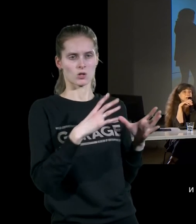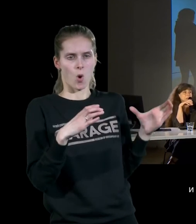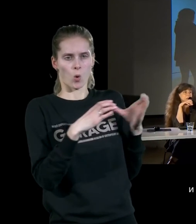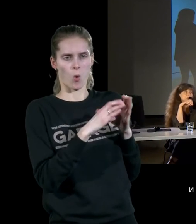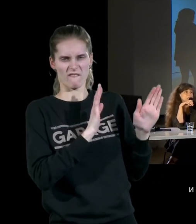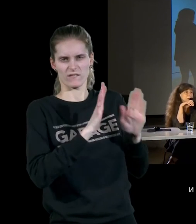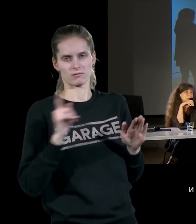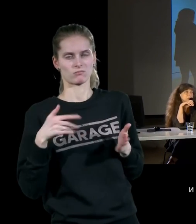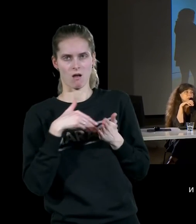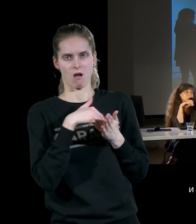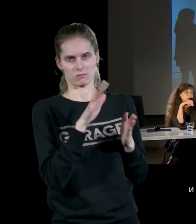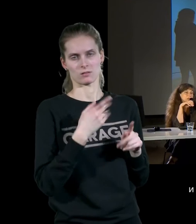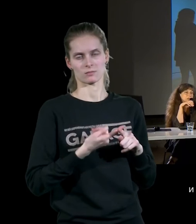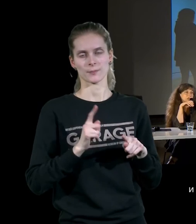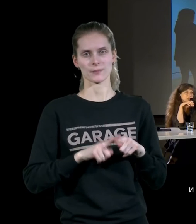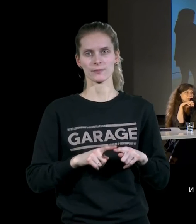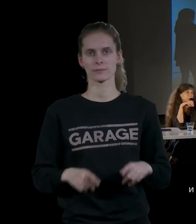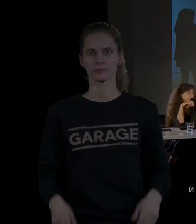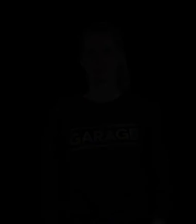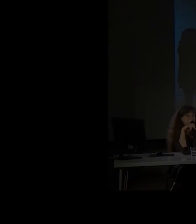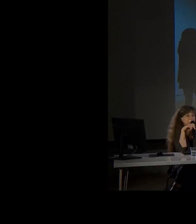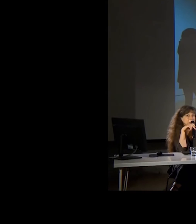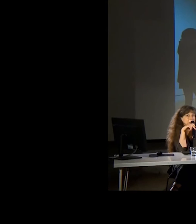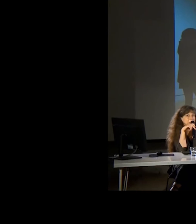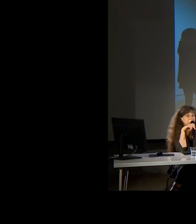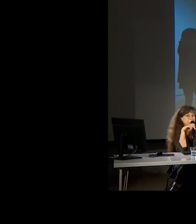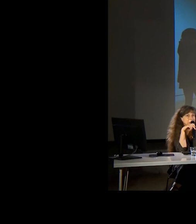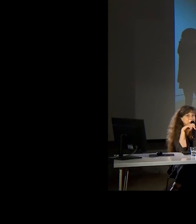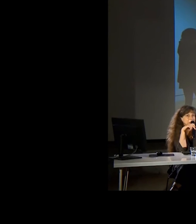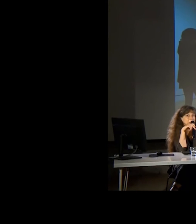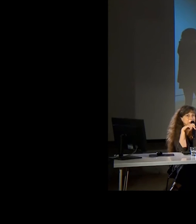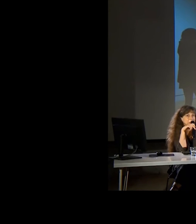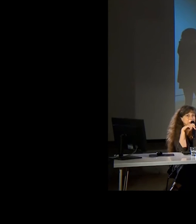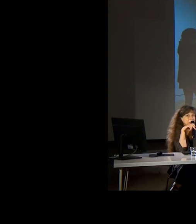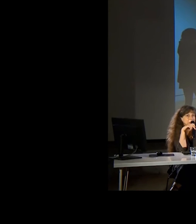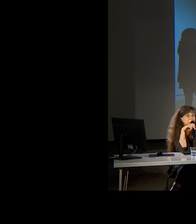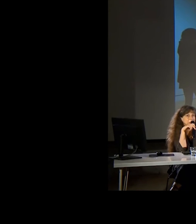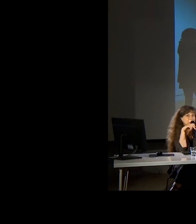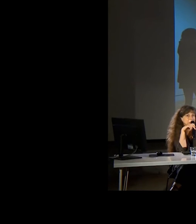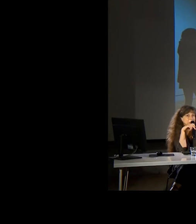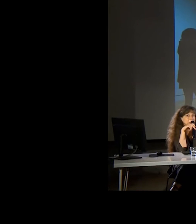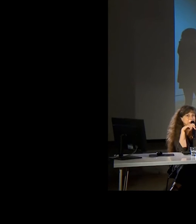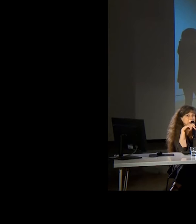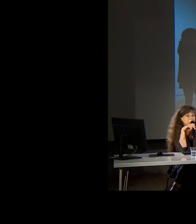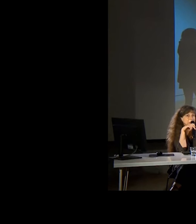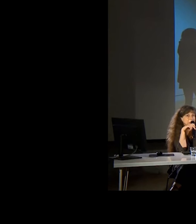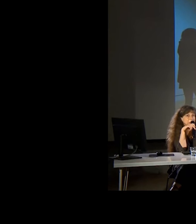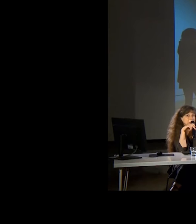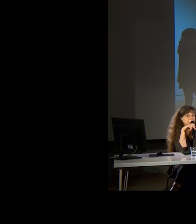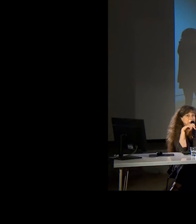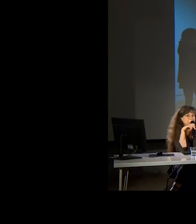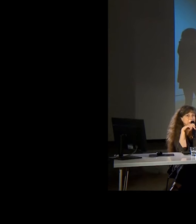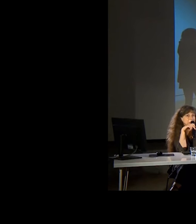коллективных выставках. Поэтому очень важно освещение. Цветная фотография. Белый музейный